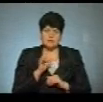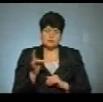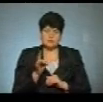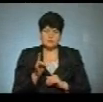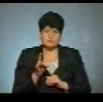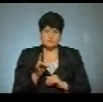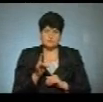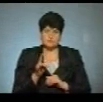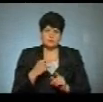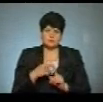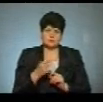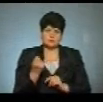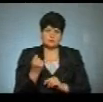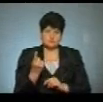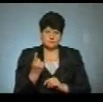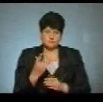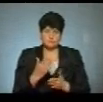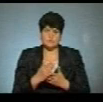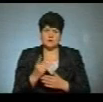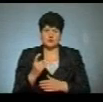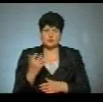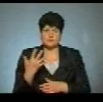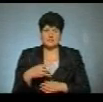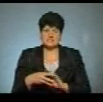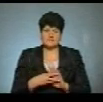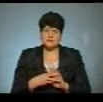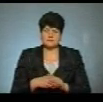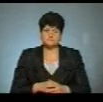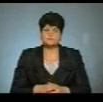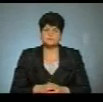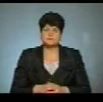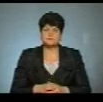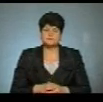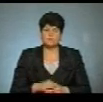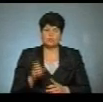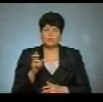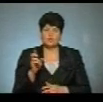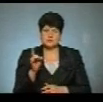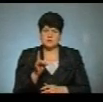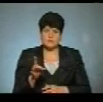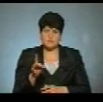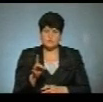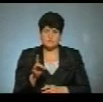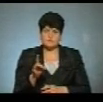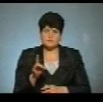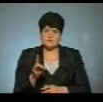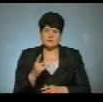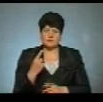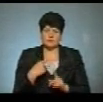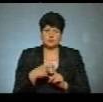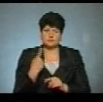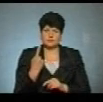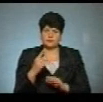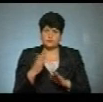Кременецькому районі на 11 і складає 158. В Бучацькому районі на один